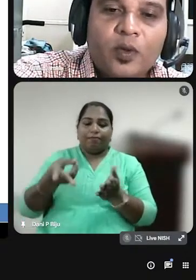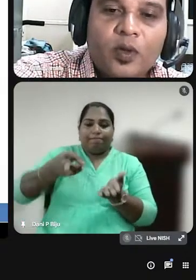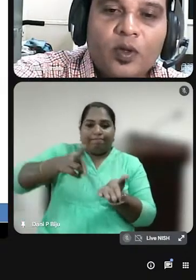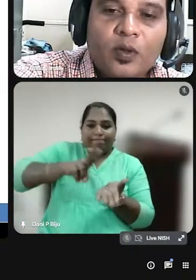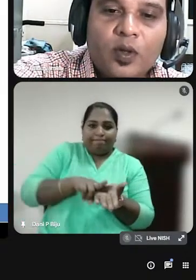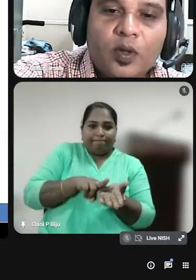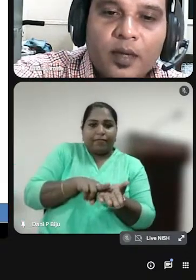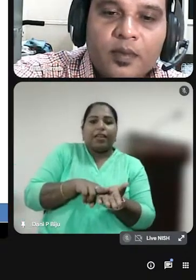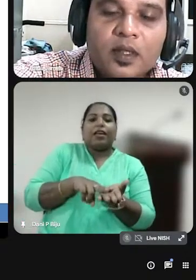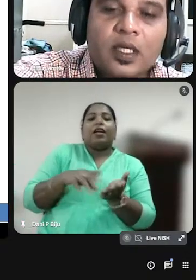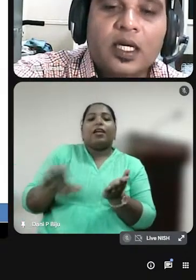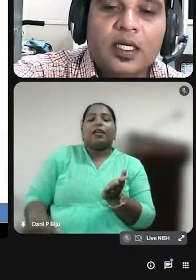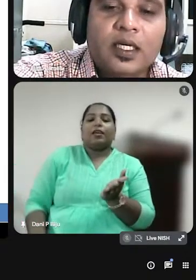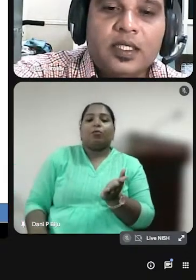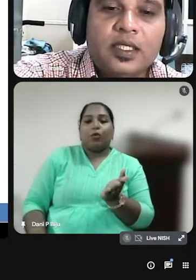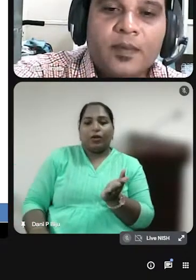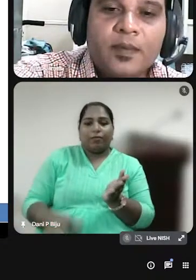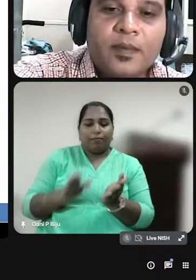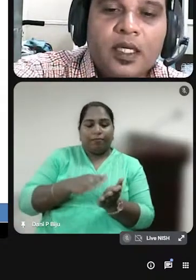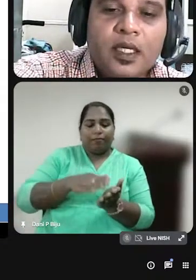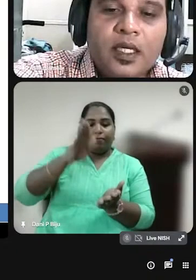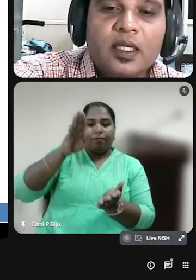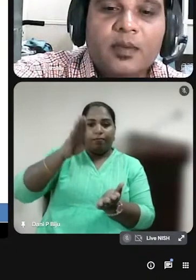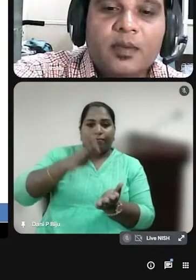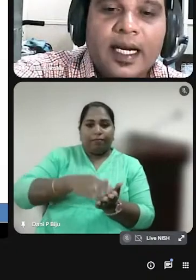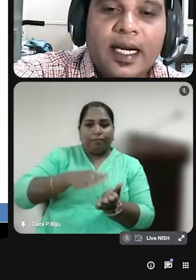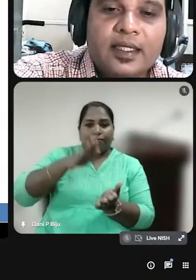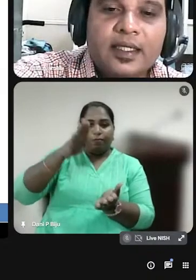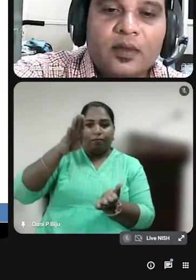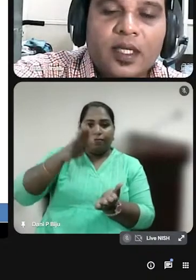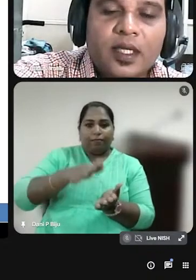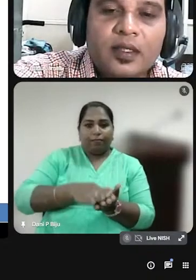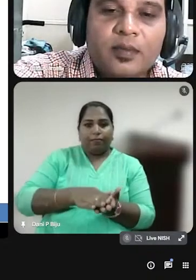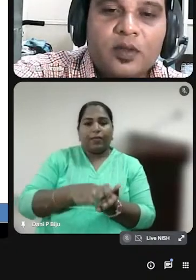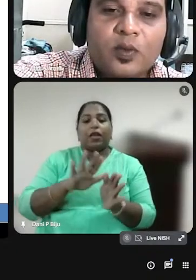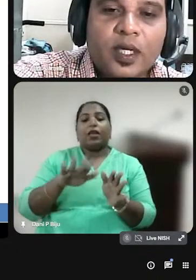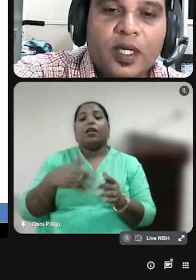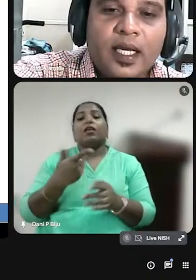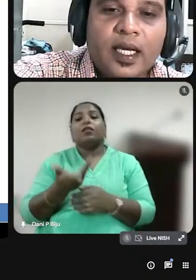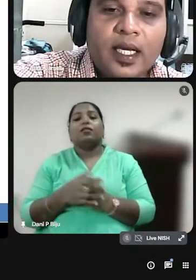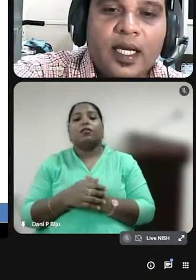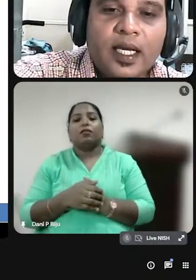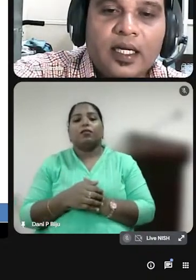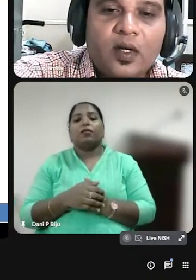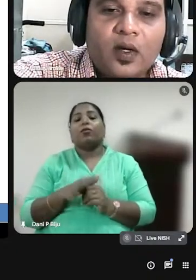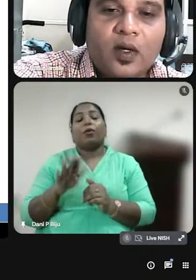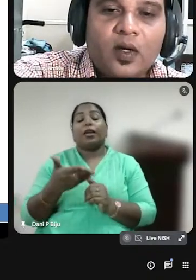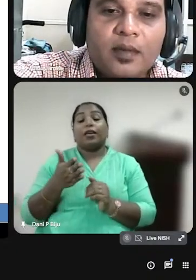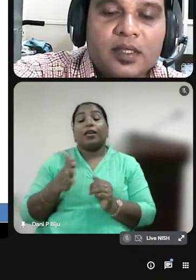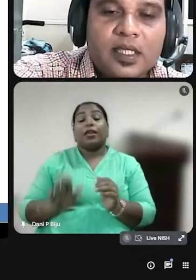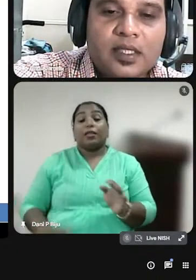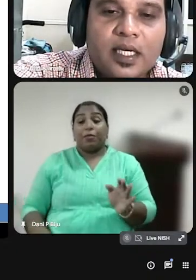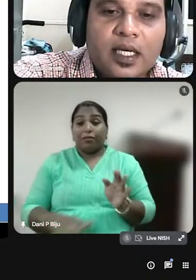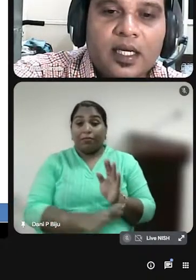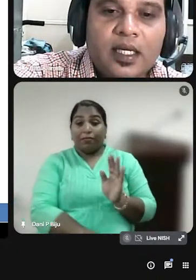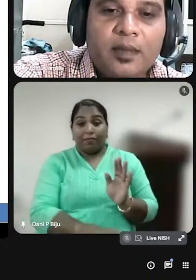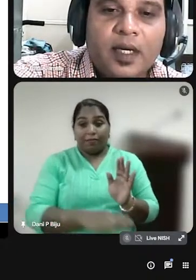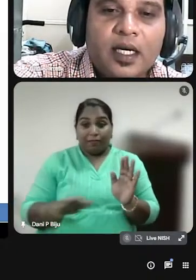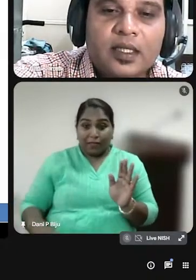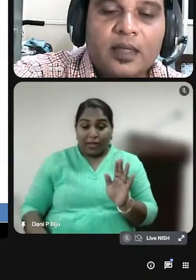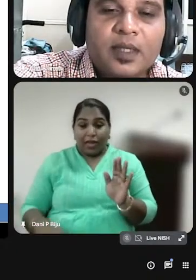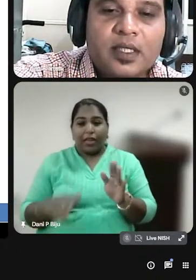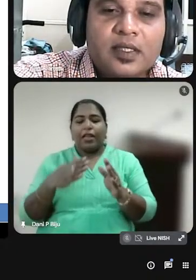മുട്ട് മുകളിലോട്ട് പൊക്കുകയും താഴ്ത്തുകയും ചെയ്യാം. ഇത് നമ്മുടെ അഡക്റ്റാർ എന്ന് പറയുന്നത് നമ്മുടെ തുടയുടെ നടുക്കുള്ള മസിൽസിനെ,